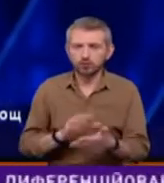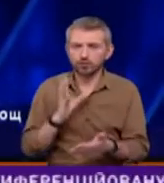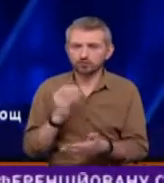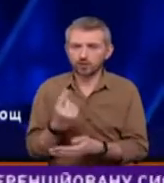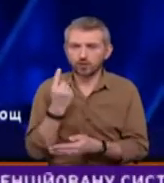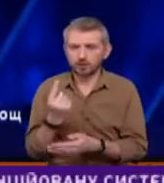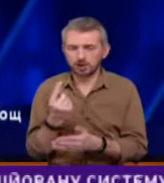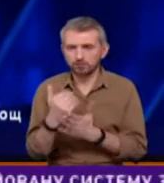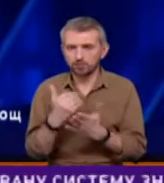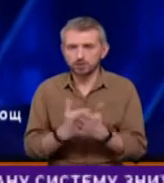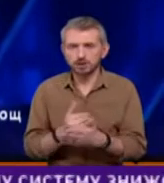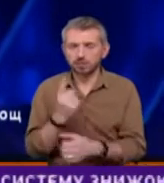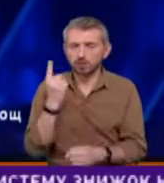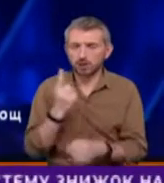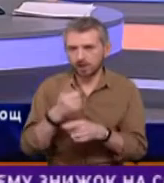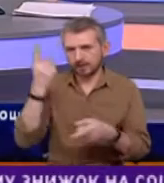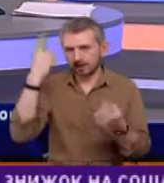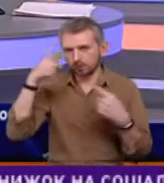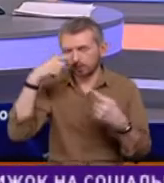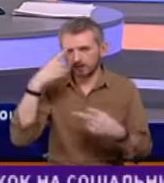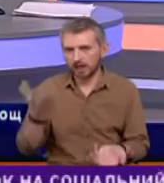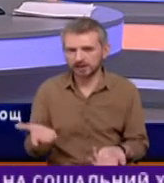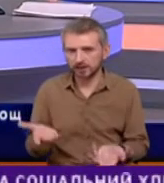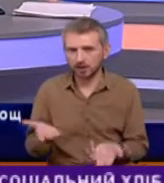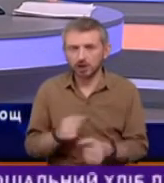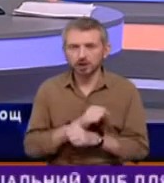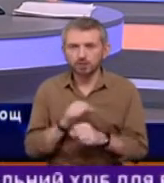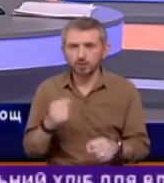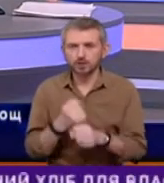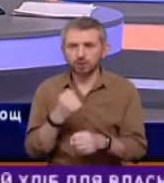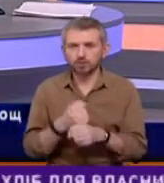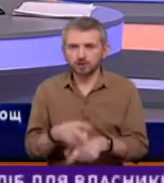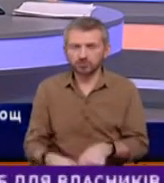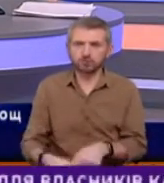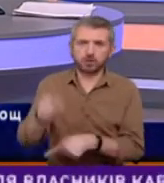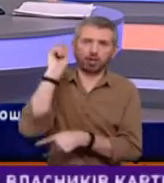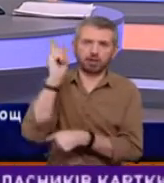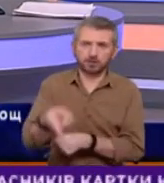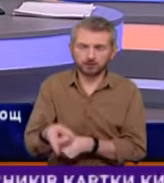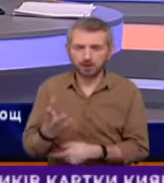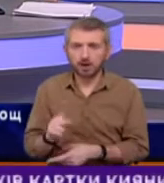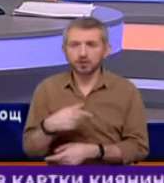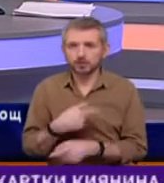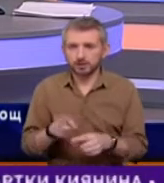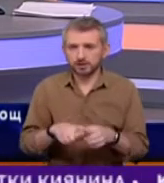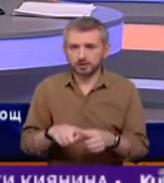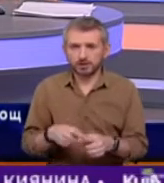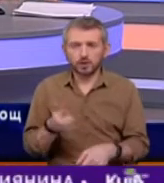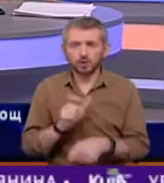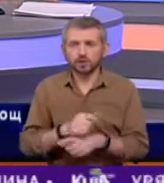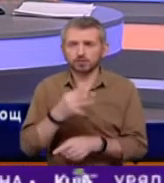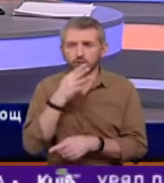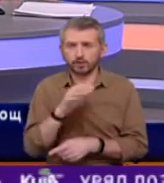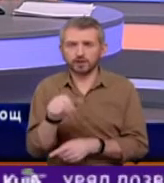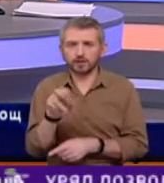– забороняється імпровізація. Тобто не можна робити шпагату. Що таке шпагат? Ми ж бачили, дуже, дуже сподобався